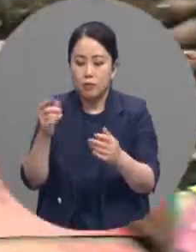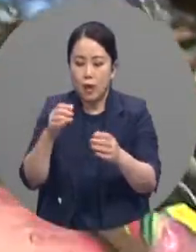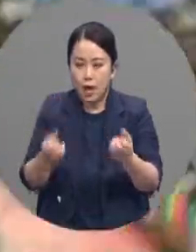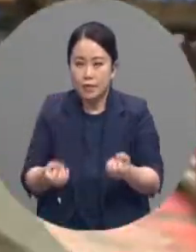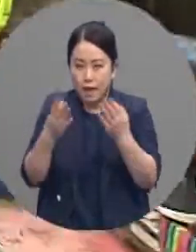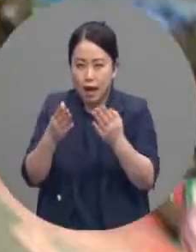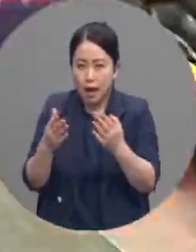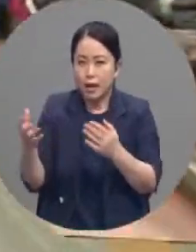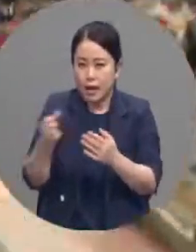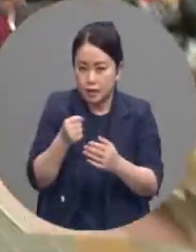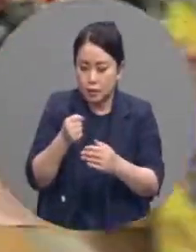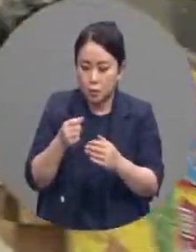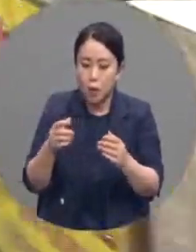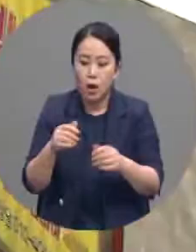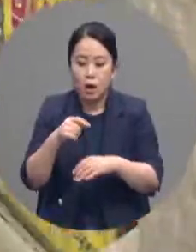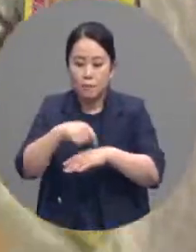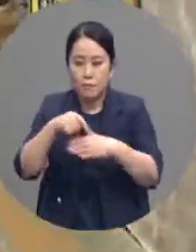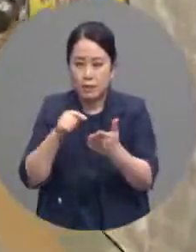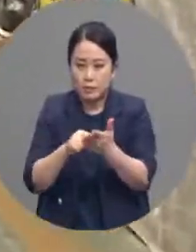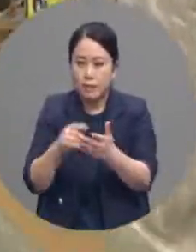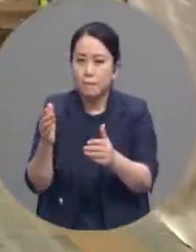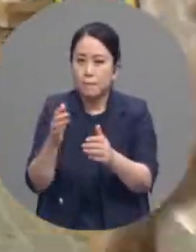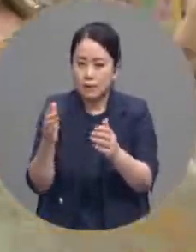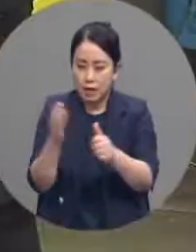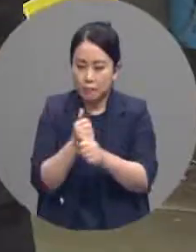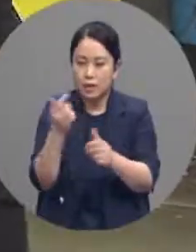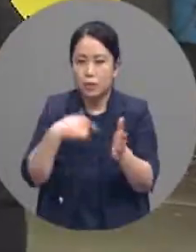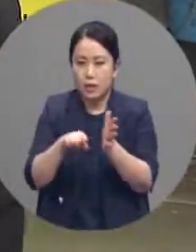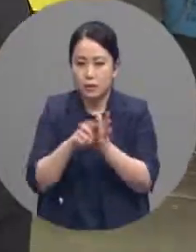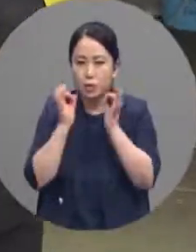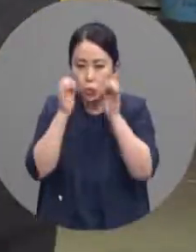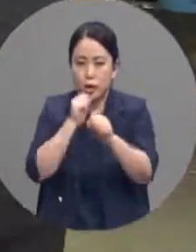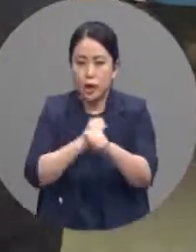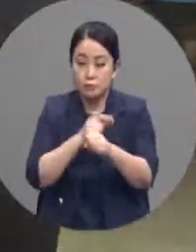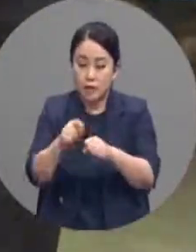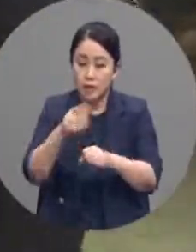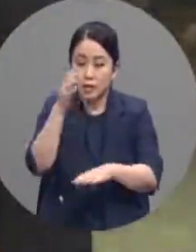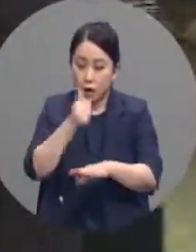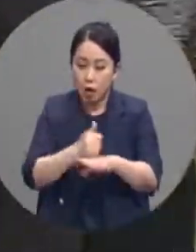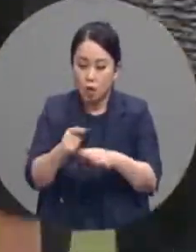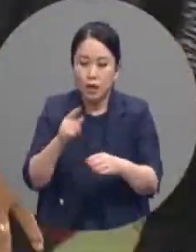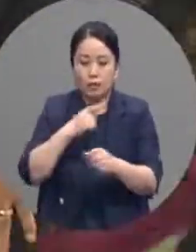내후년 총선 대비 체제를 가동할 계획입니다. MBC 뉴스 민성빈입니다.